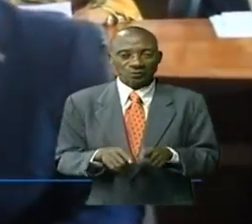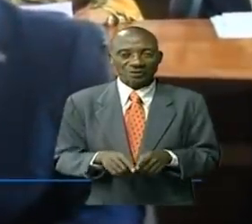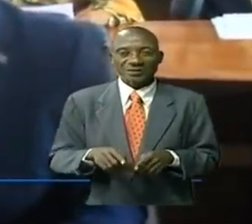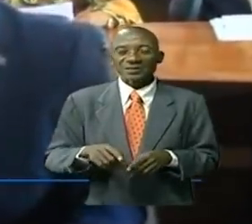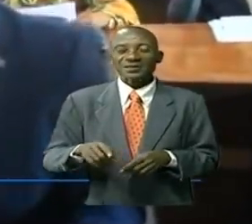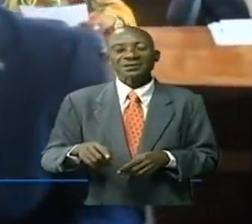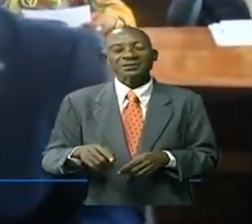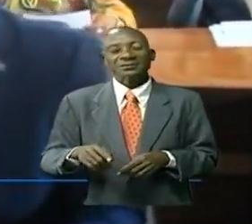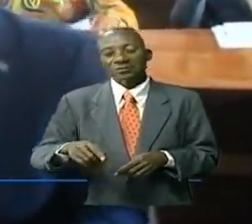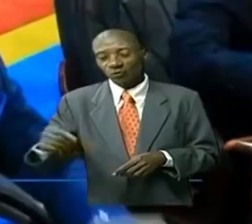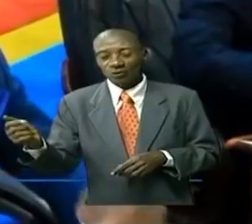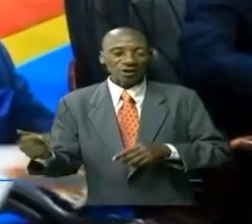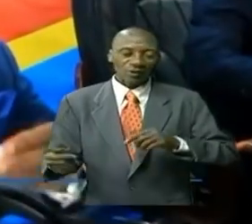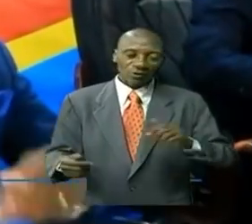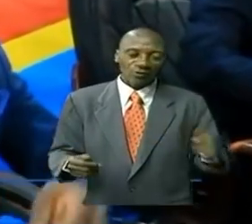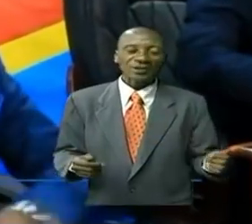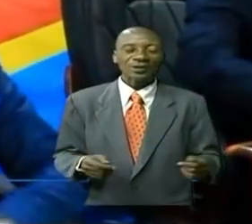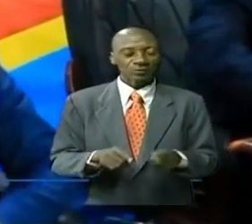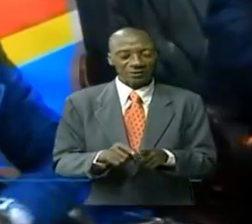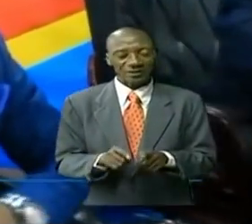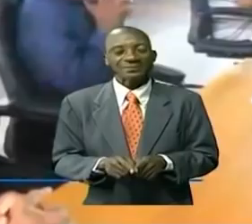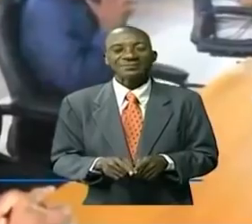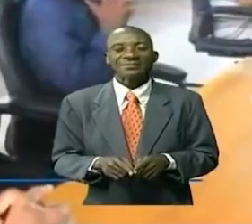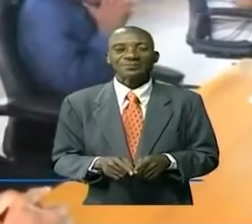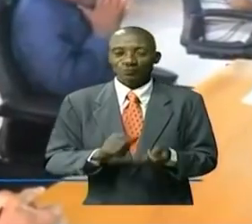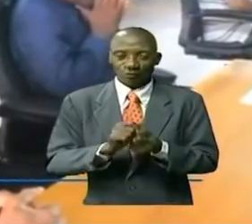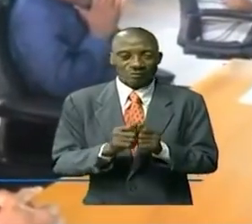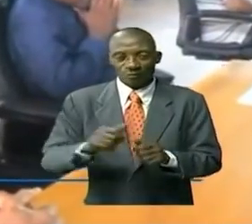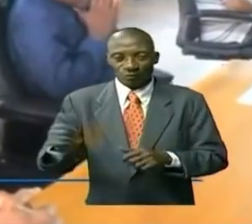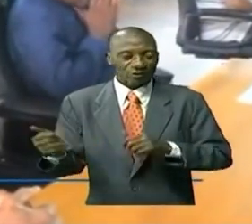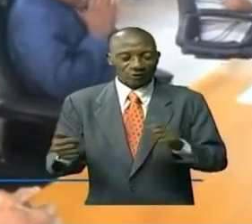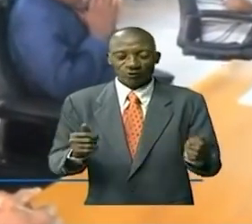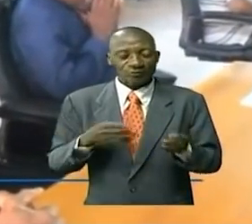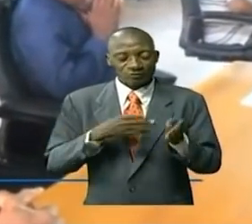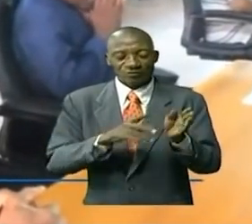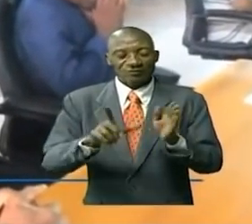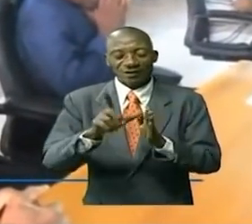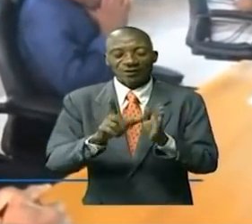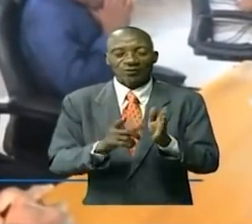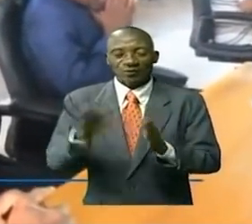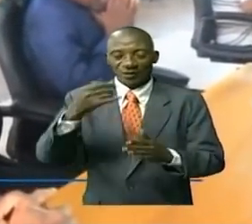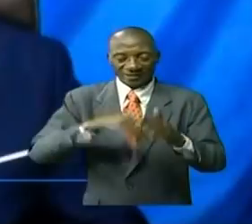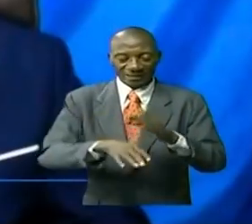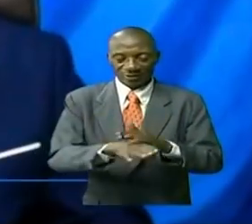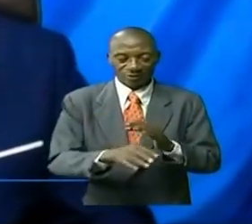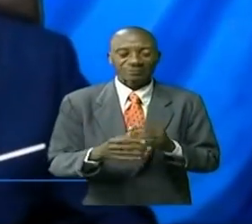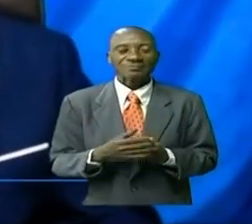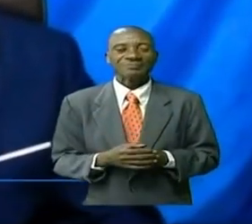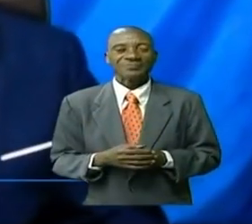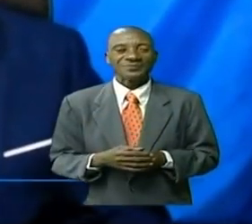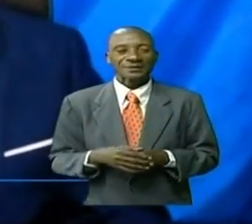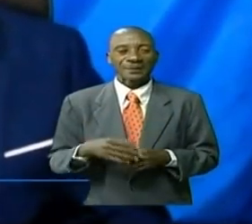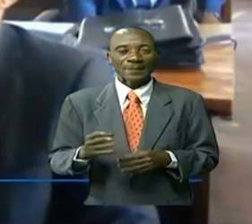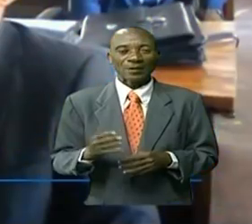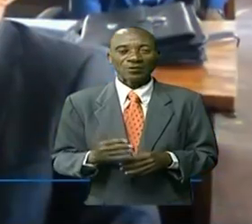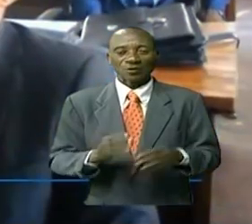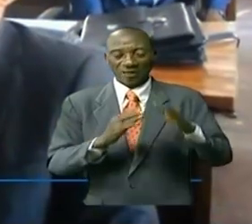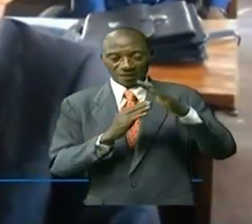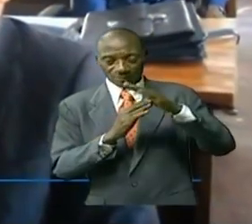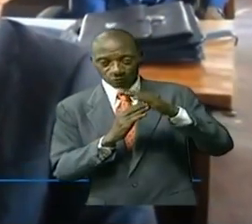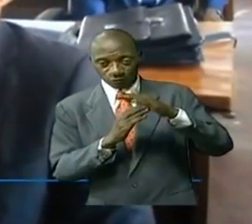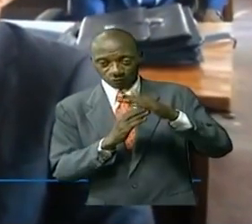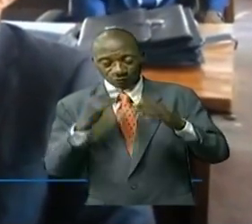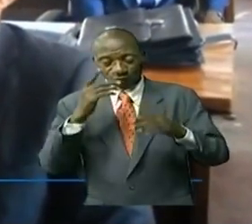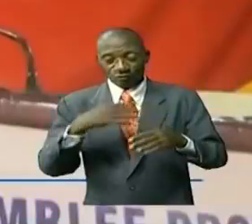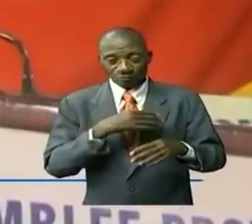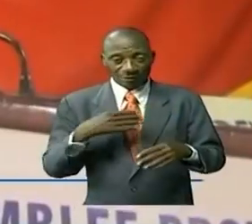Kabongo, selon l'esprit de l'article 33 du règlement d'ordre intérieur. D'un commun accord, la motion de l'honorable Joséphine a été adoptée